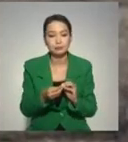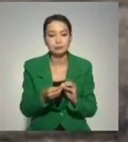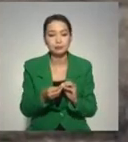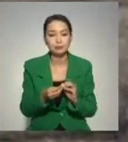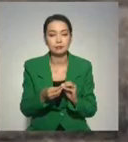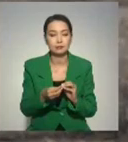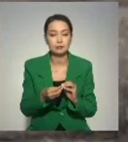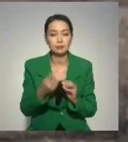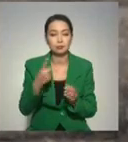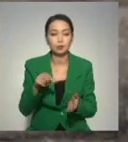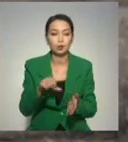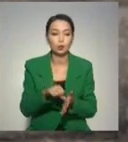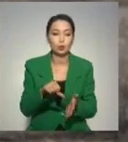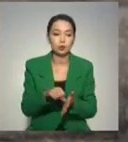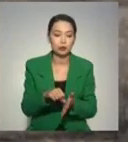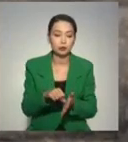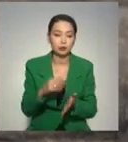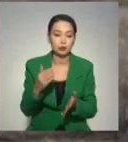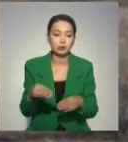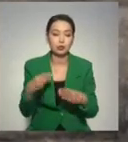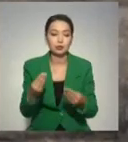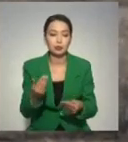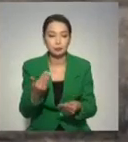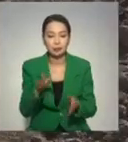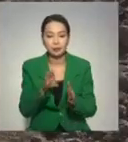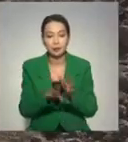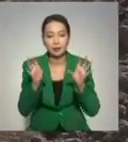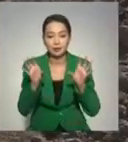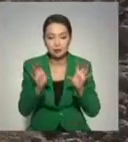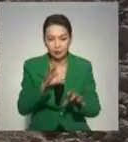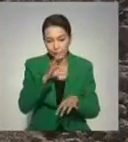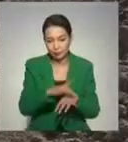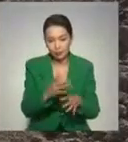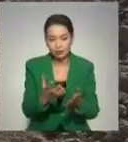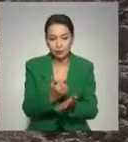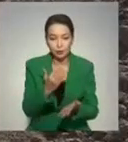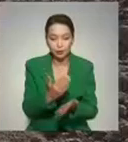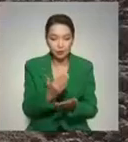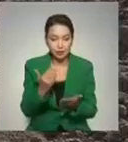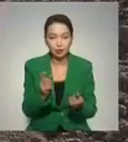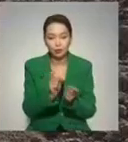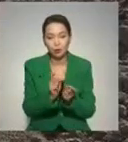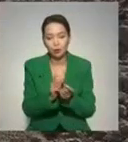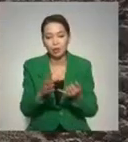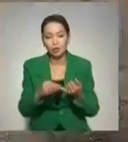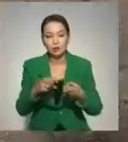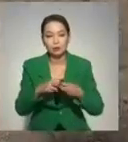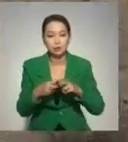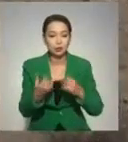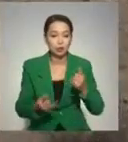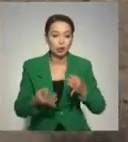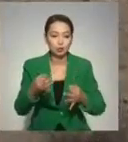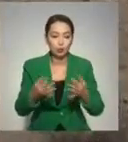бір участок, осы Кронс Павлодарға берілген участок заңсыз берілген деп табылды. Қазір даулы жердің мәселесі сотта қаралып жатыр,